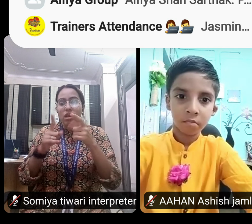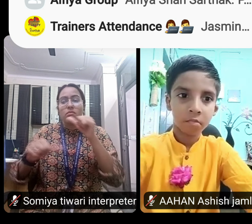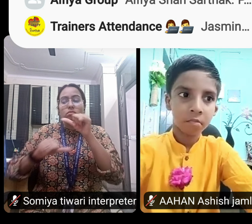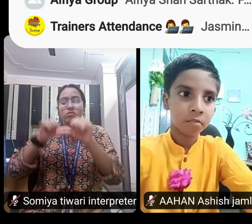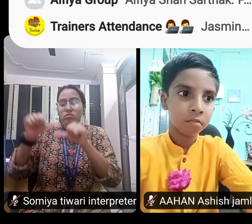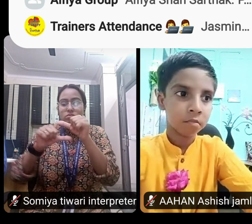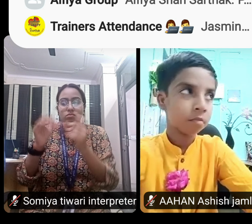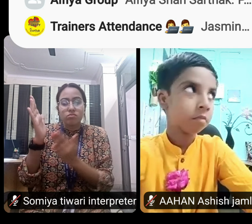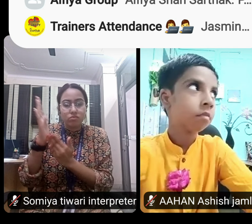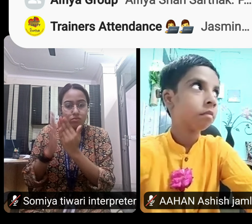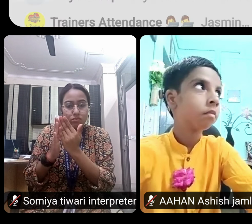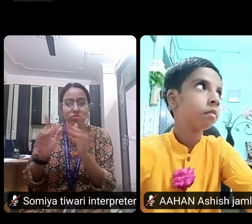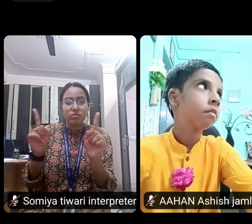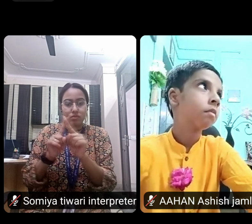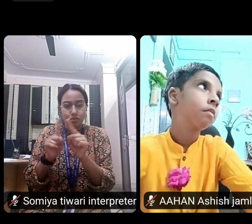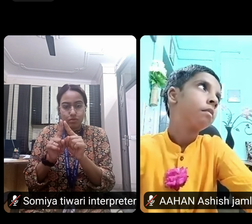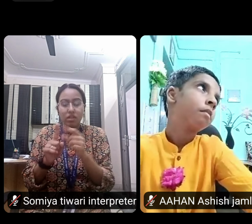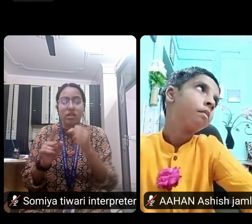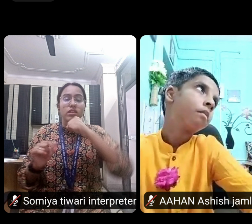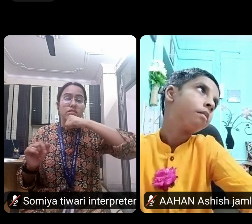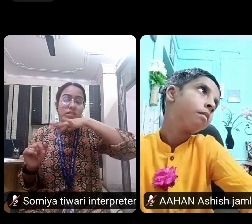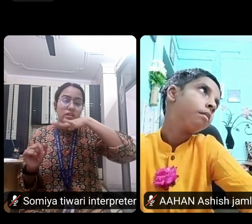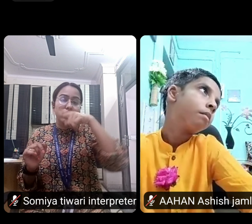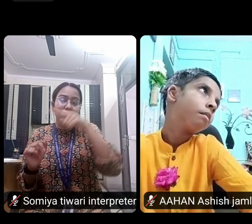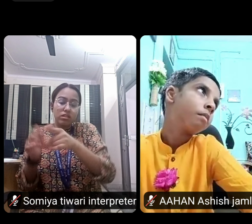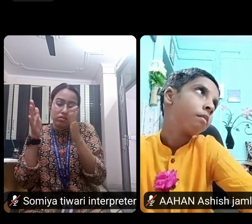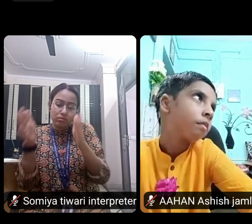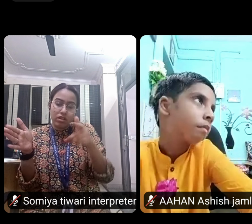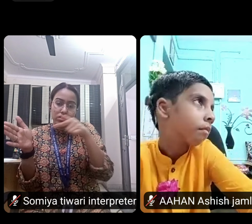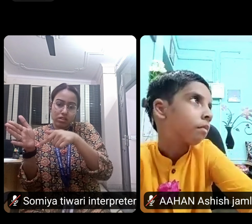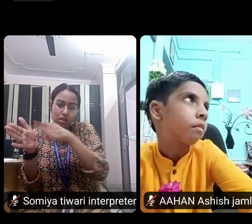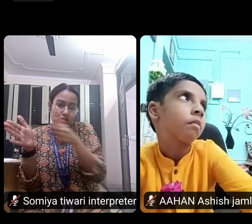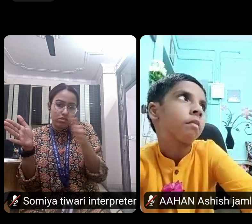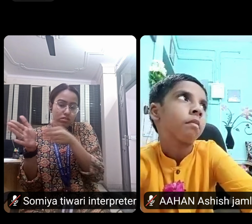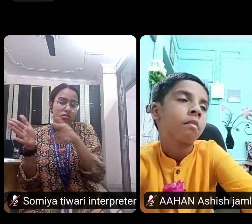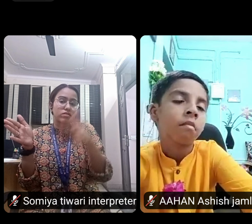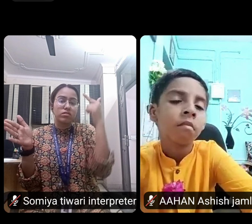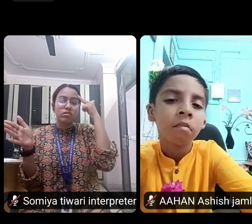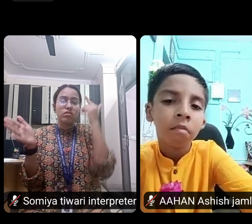प्रॉपरली डेवलपमेंटल एज अप्रोप्रिएट डेवलपमेंट में मदद करती है,